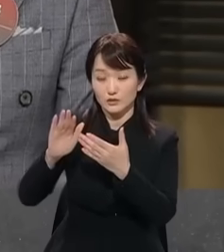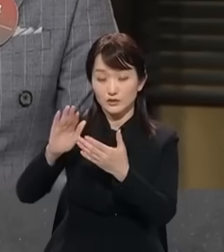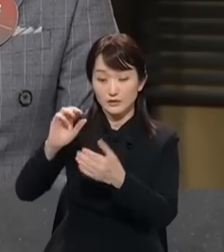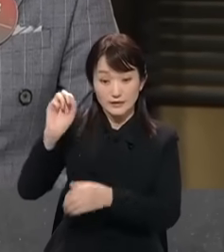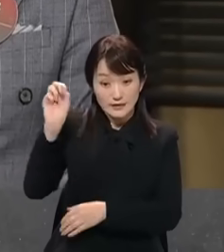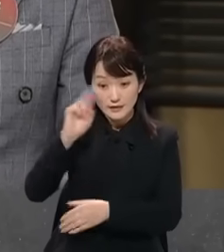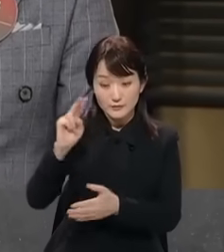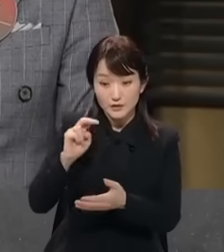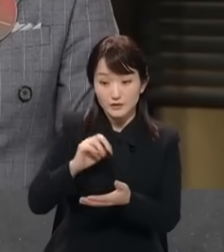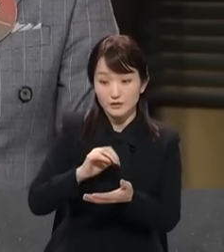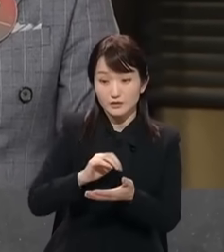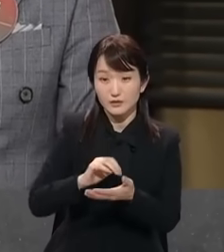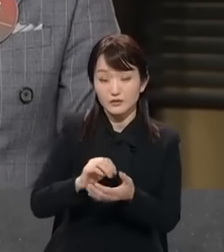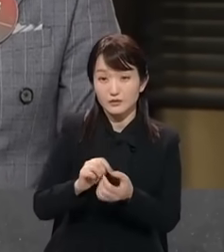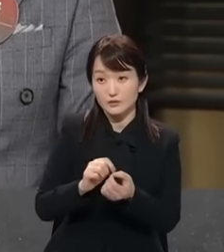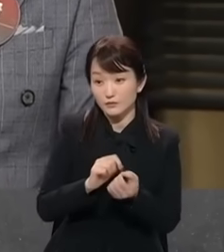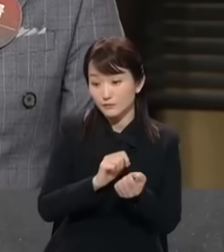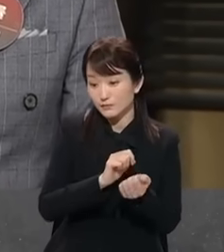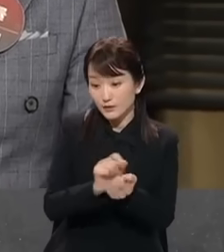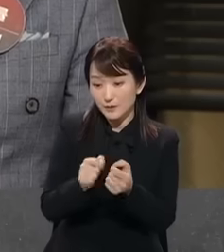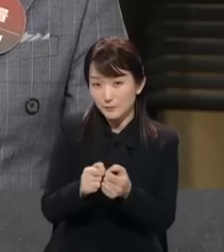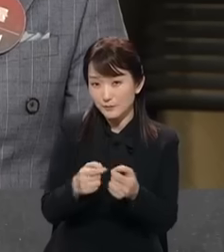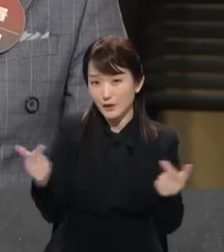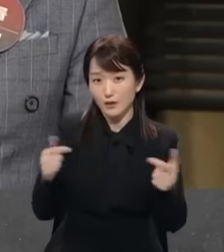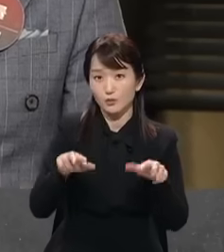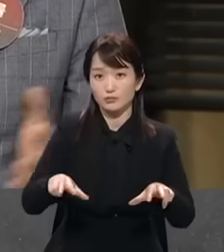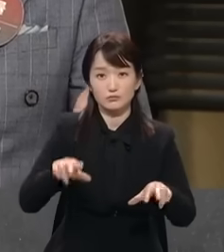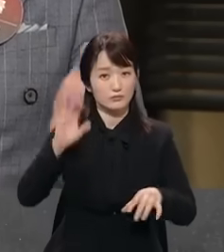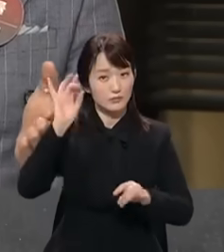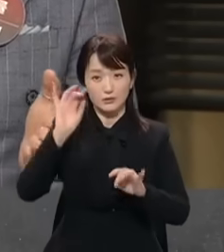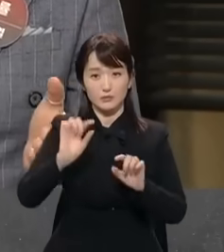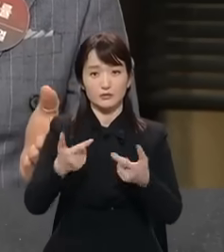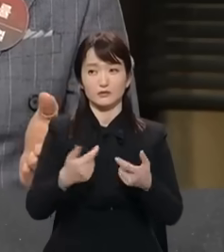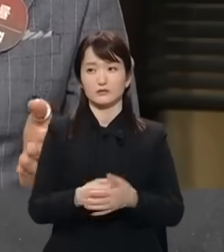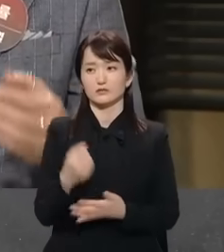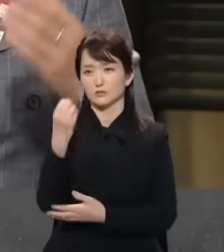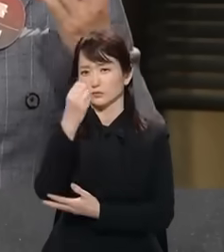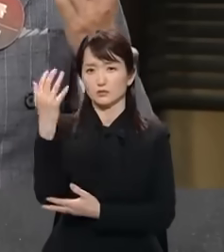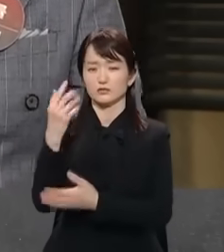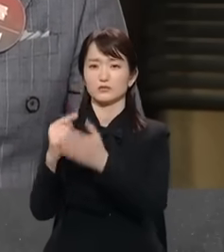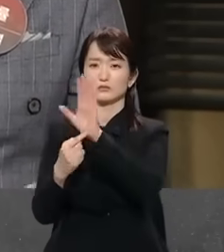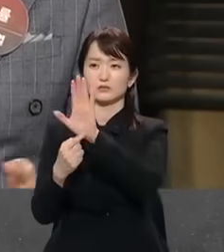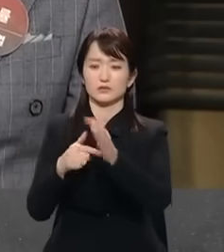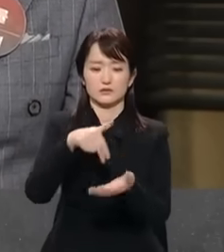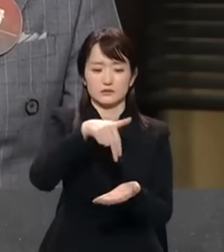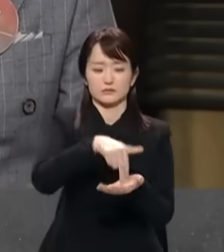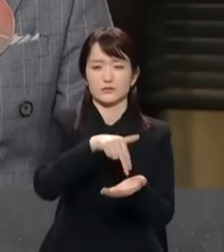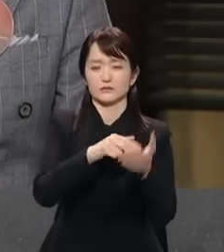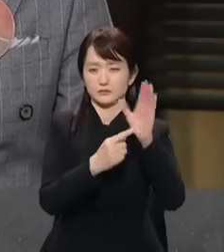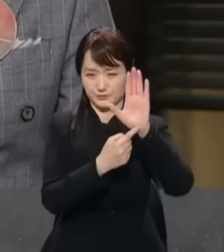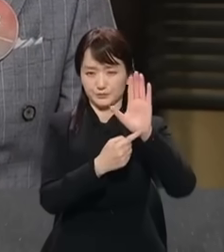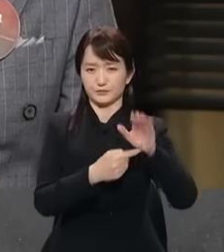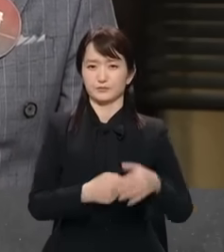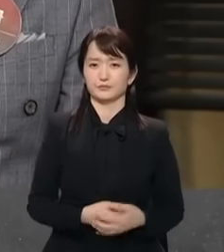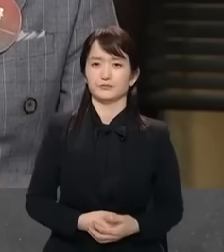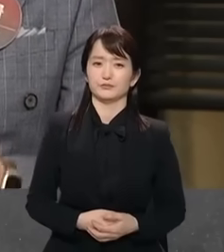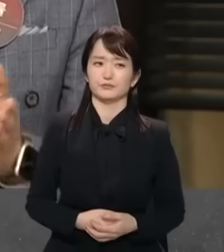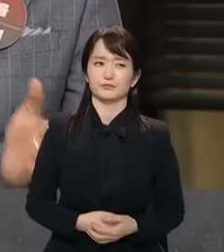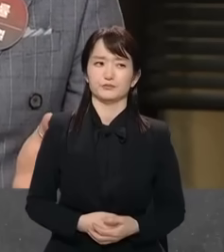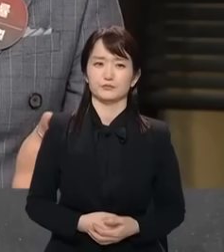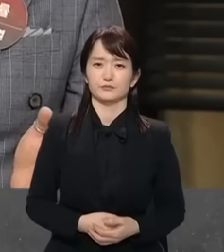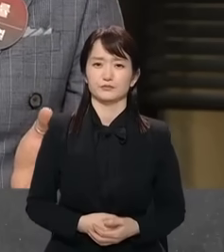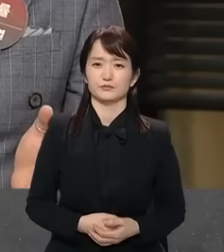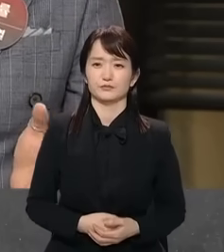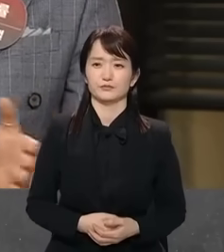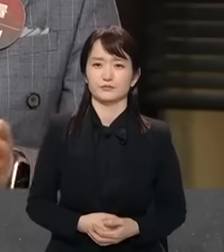보니까 오늘은 가만히 있지 않더라고요 그렇습니다 이제 언론에까지 보도가 됐잖아요 그래서 입장으로 내 놨고요 입장문은 그렇습니다 이게